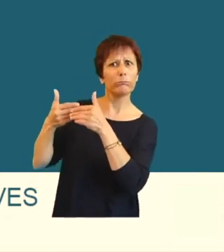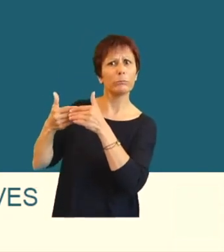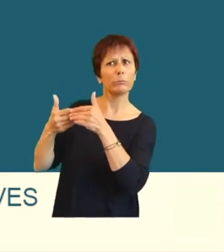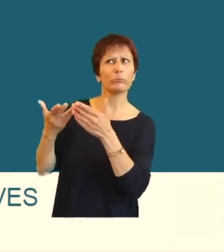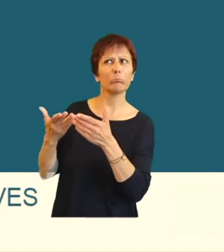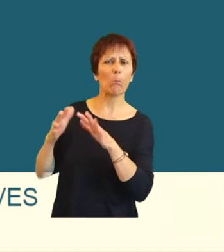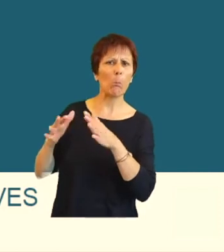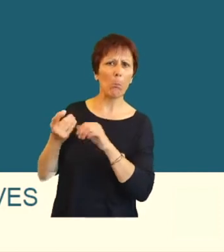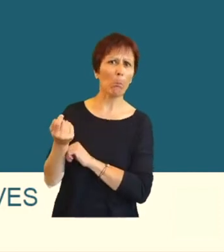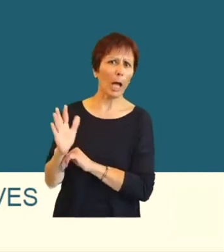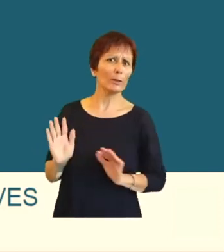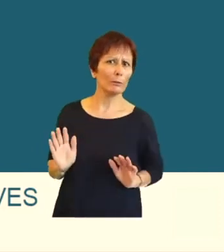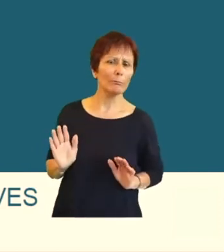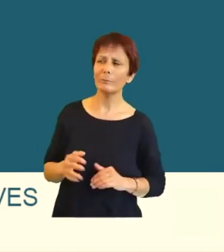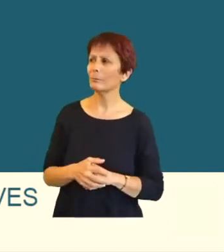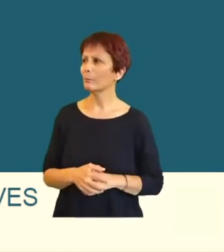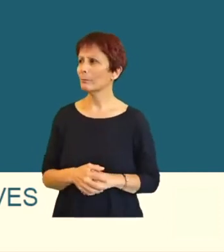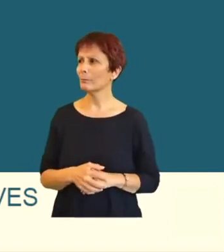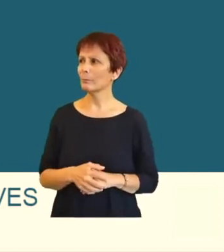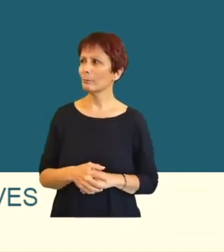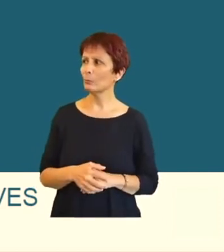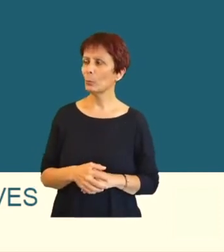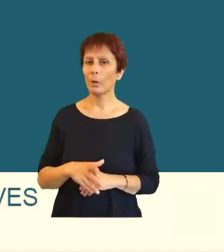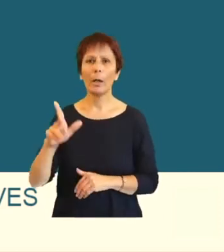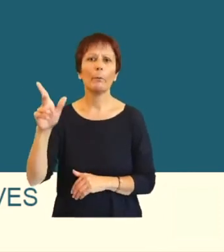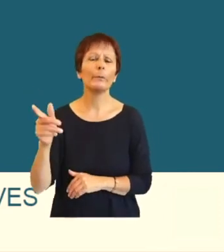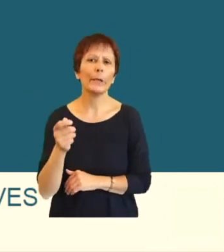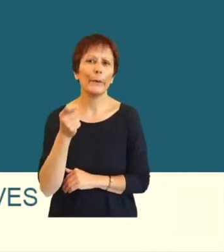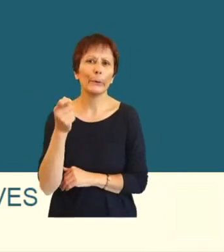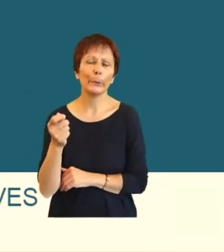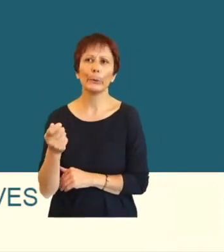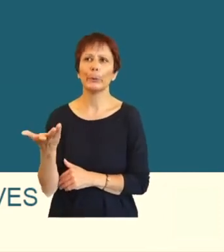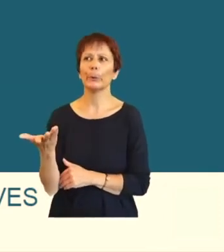tout à fait, mais presque. Bien sûr